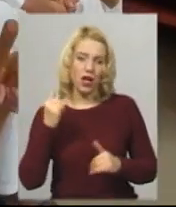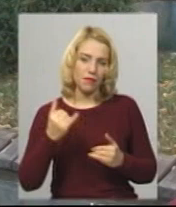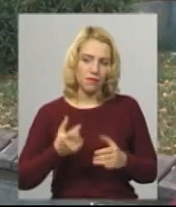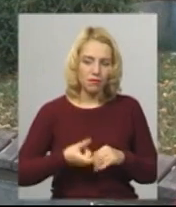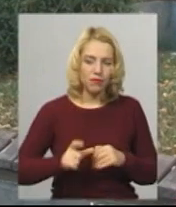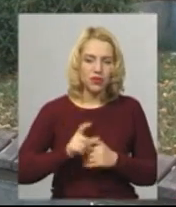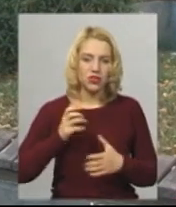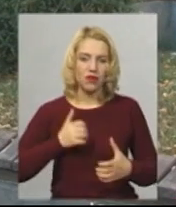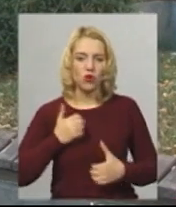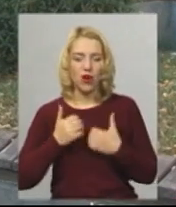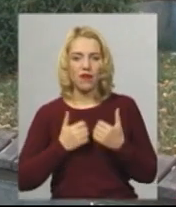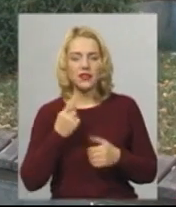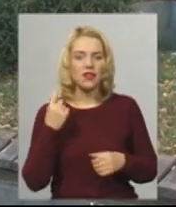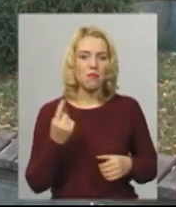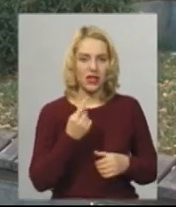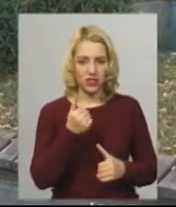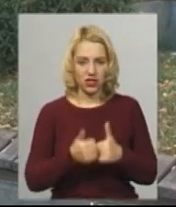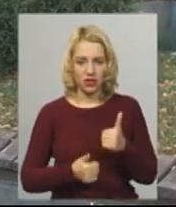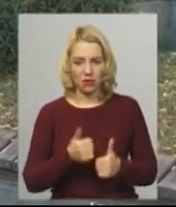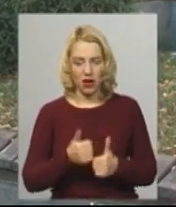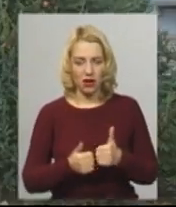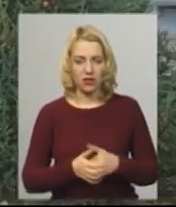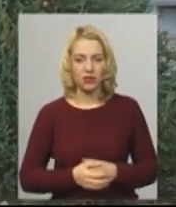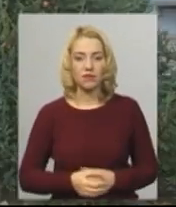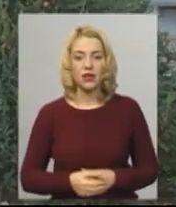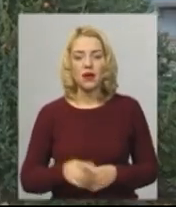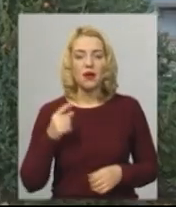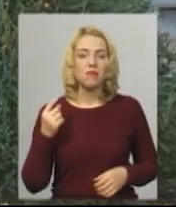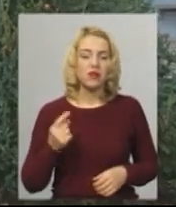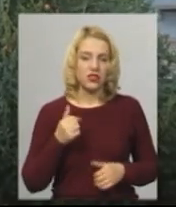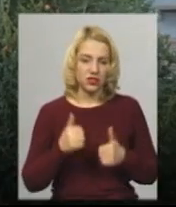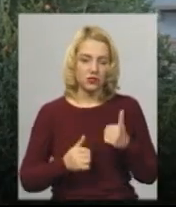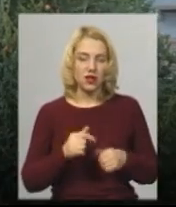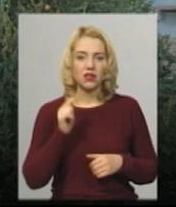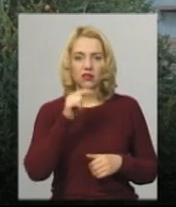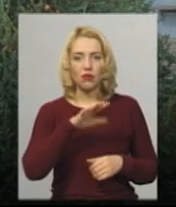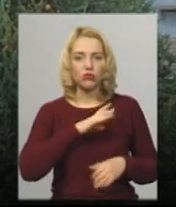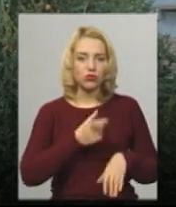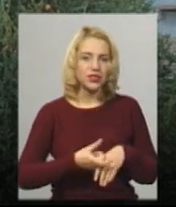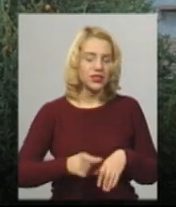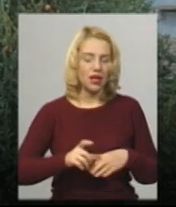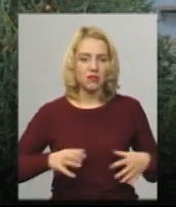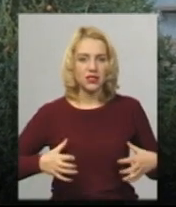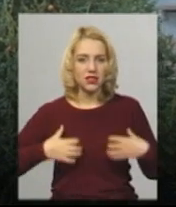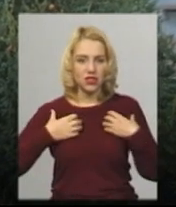згадує призер чемпіонату Європи з єдиноборств Кубку Конг Сао. Перші змагання, там було саме страшніше.